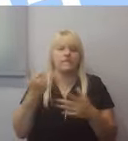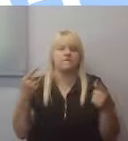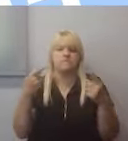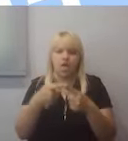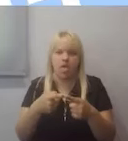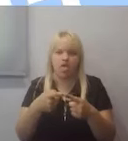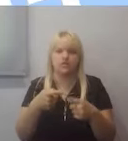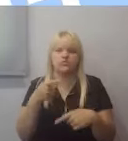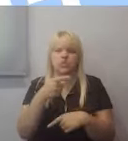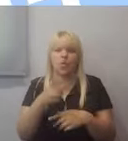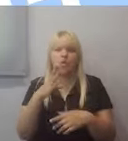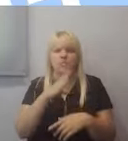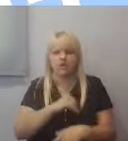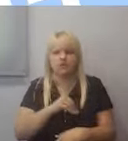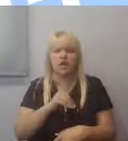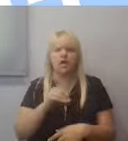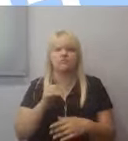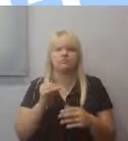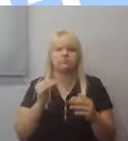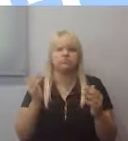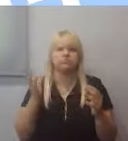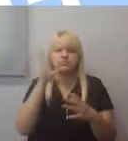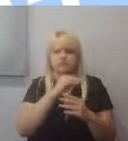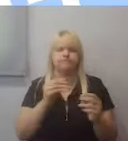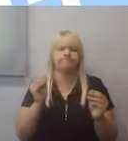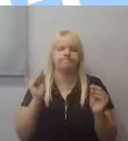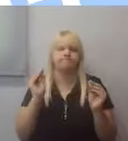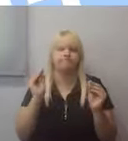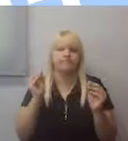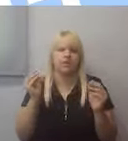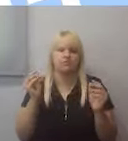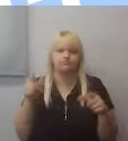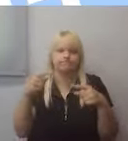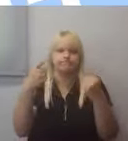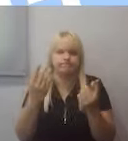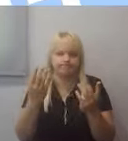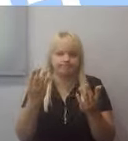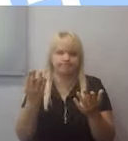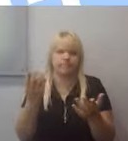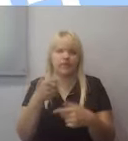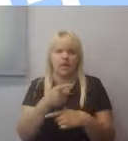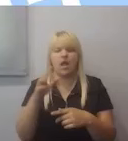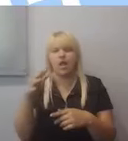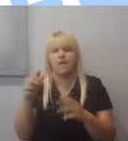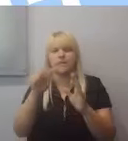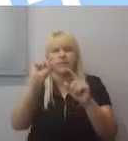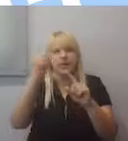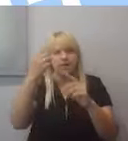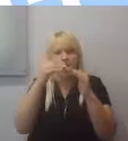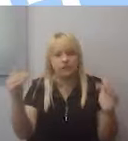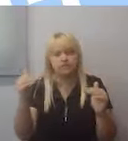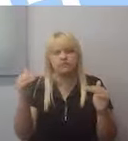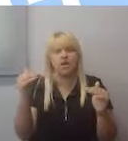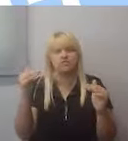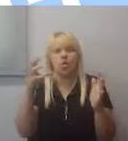varētu gradāciju ieviest šiem objektiem ja teiksim nu tāds labais pirmā līmeņa pieņemsim ja objekts kurā ir visas